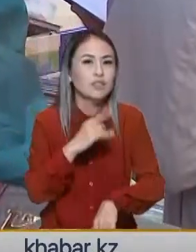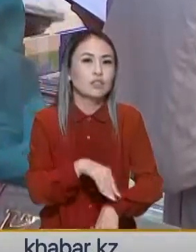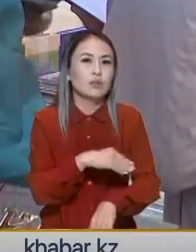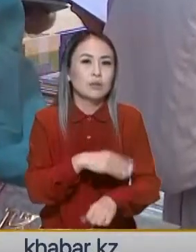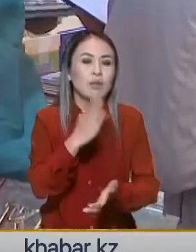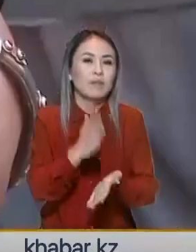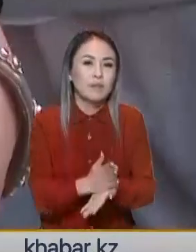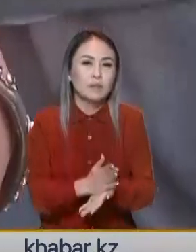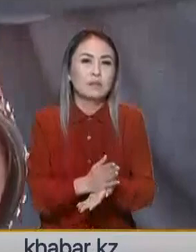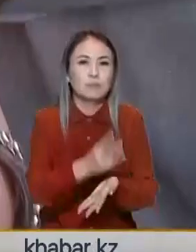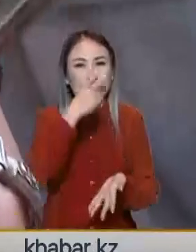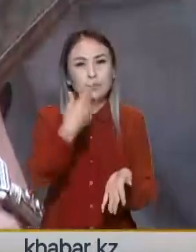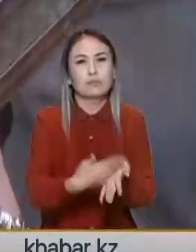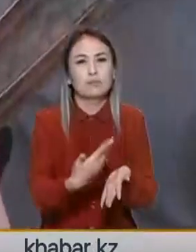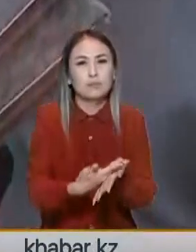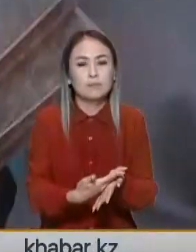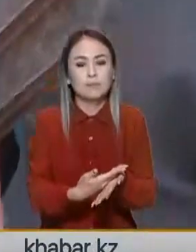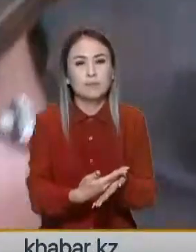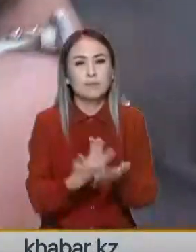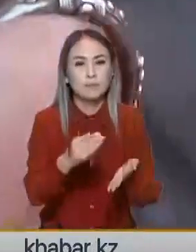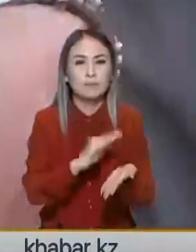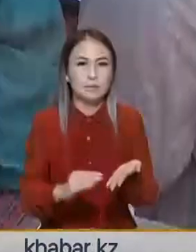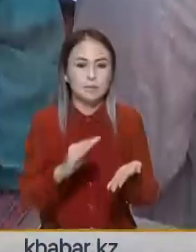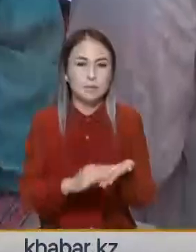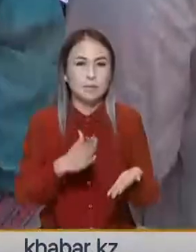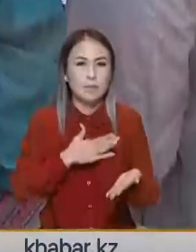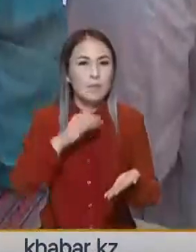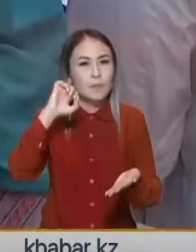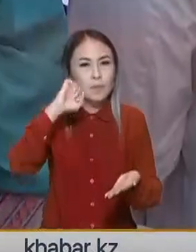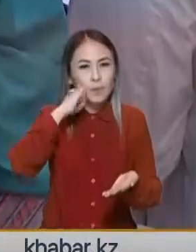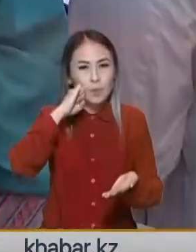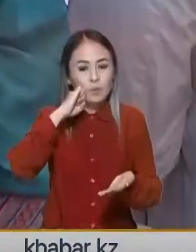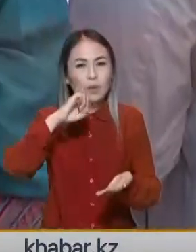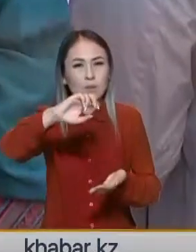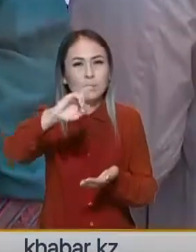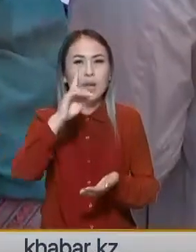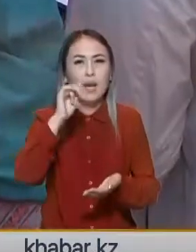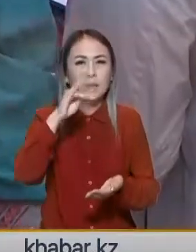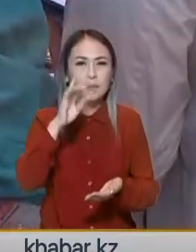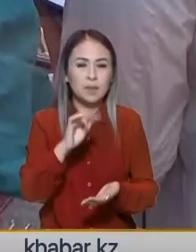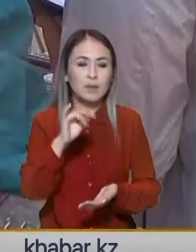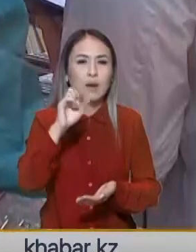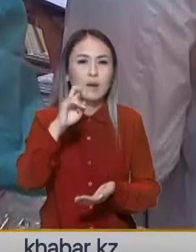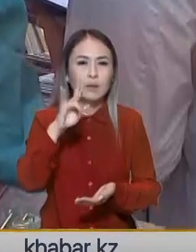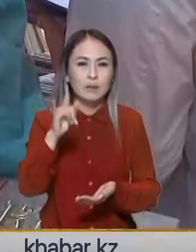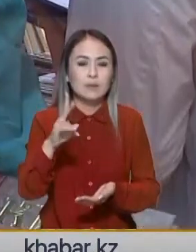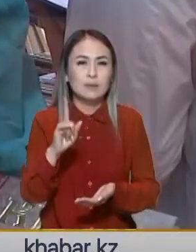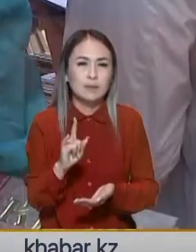бар екендігінің куәсі көрсетіледі. Осыны жазғанға менің жаңғы әжем, Қадыби Көңілқызы, анам Егоқа